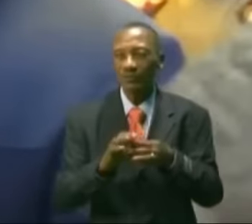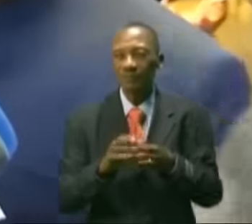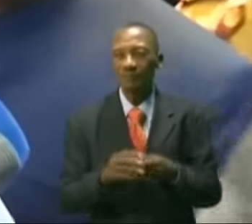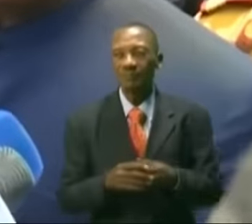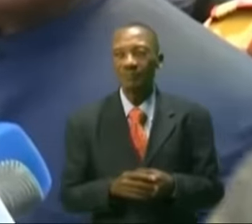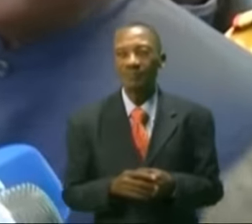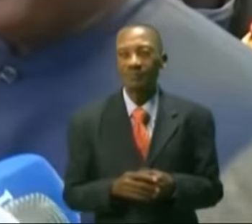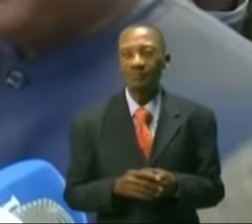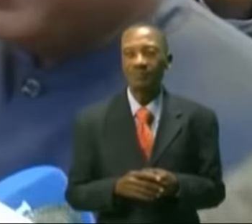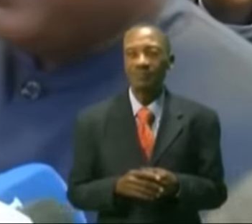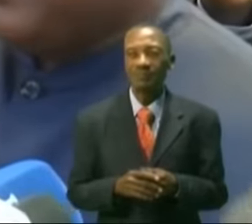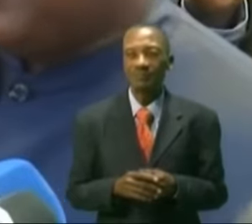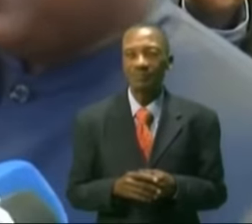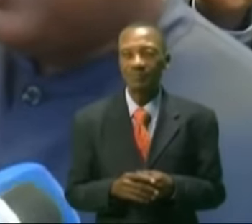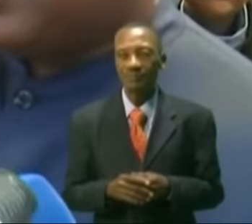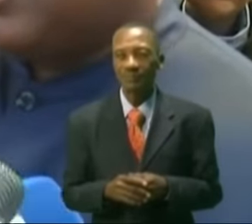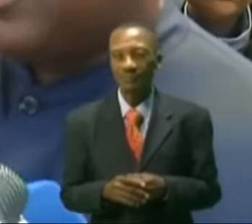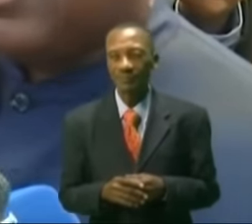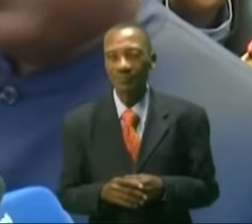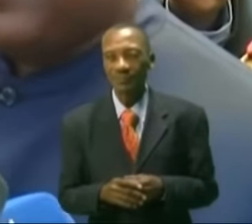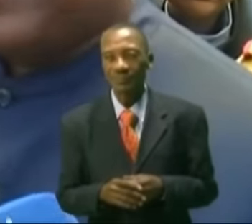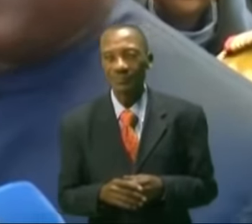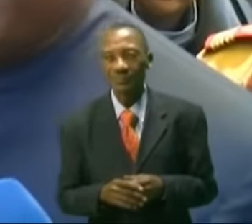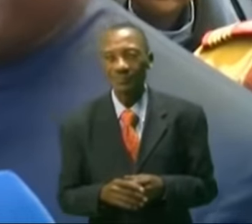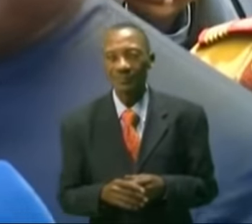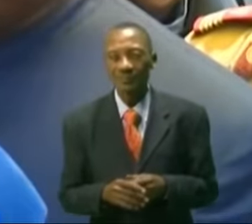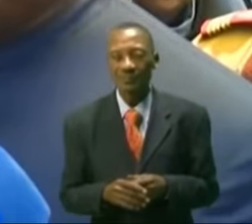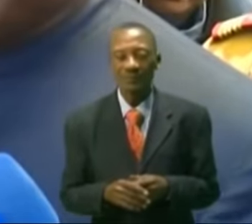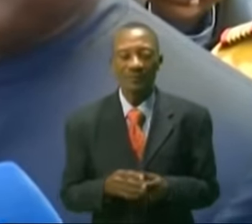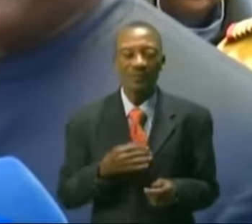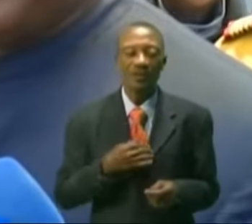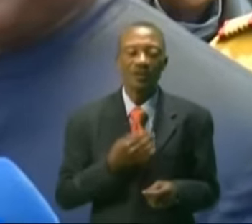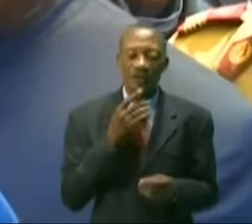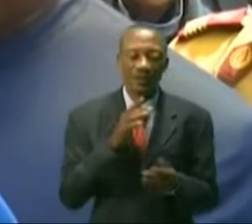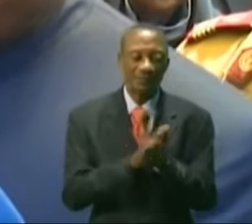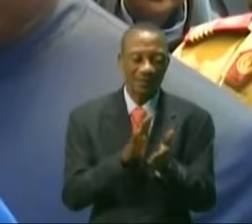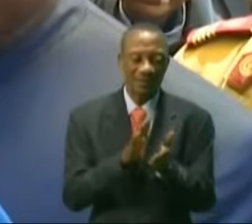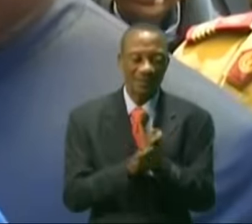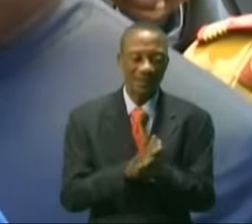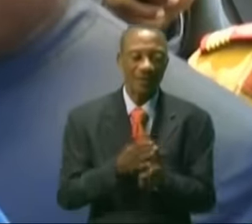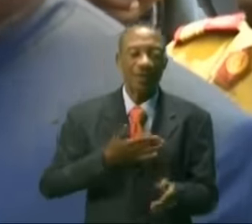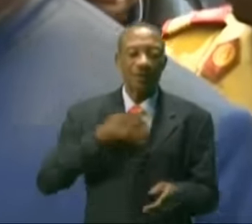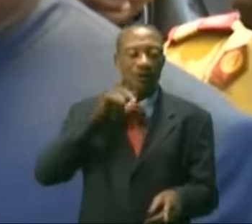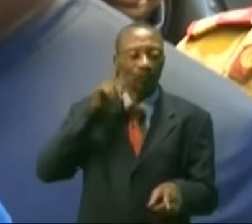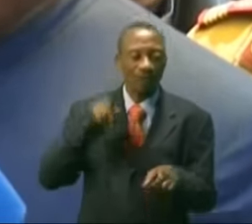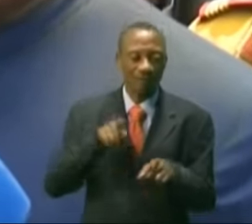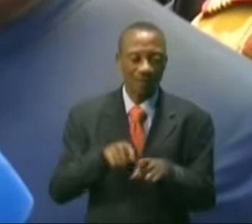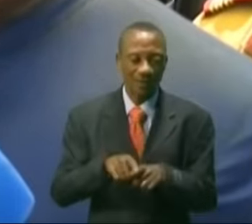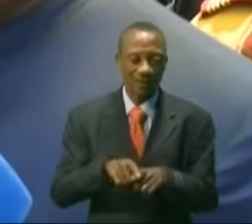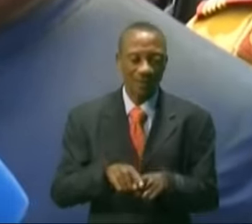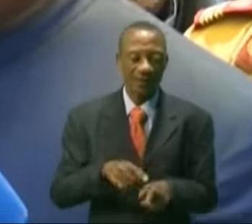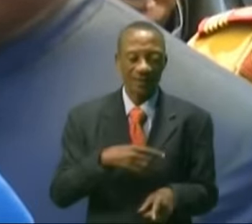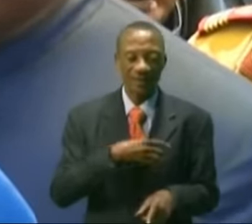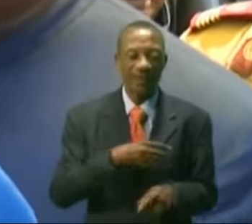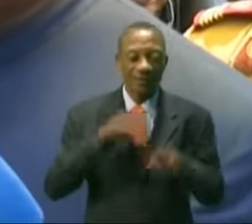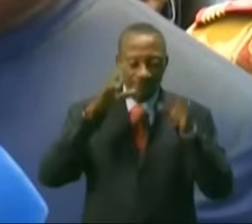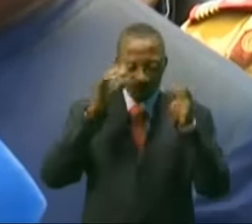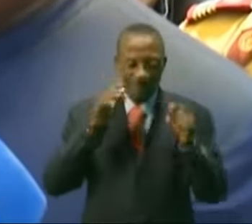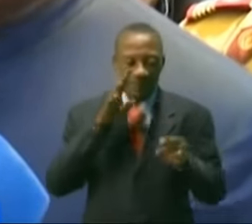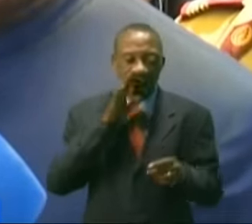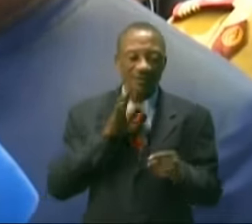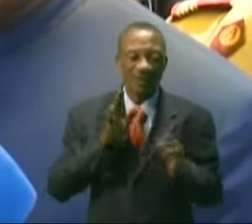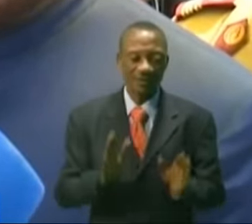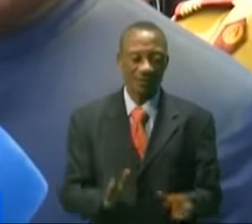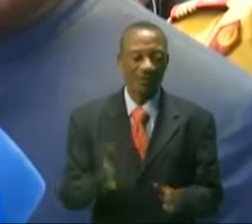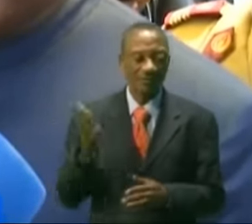mon frère et homologue, le président Mahamat Idriss Déby, et à travers lui, à tout le peuple tchadien, qui restera